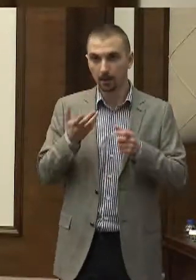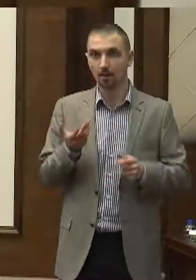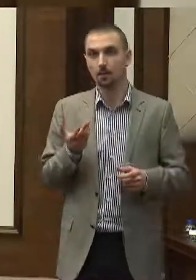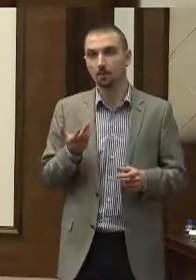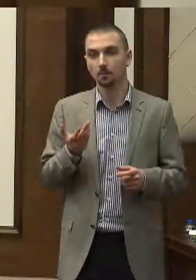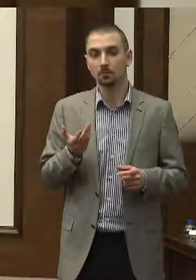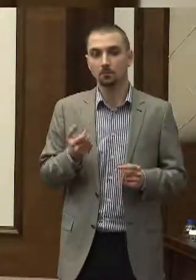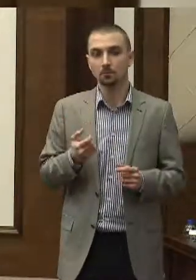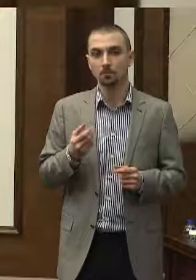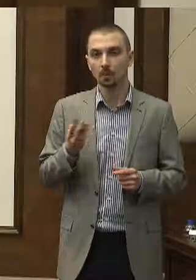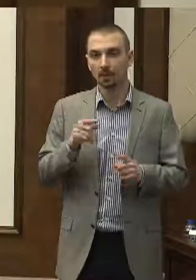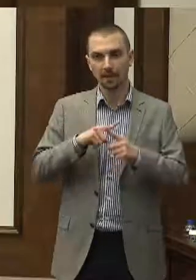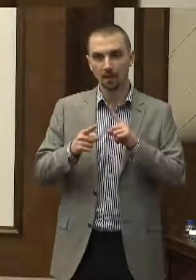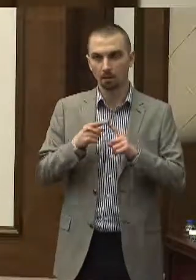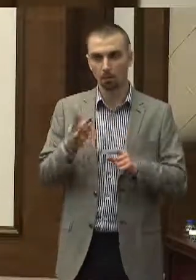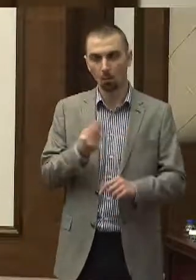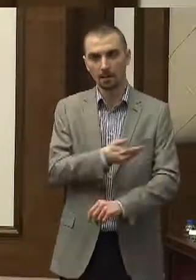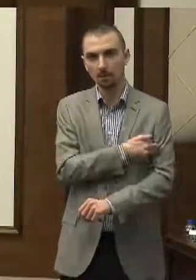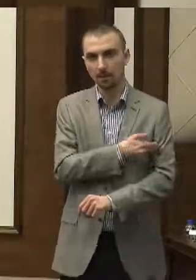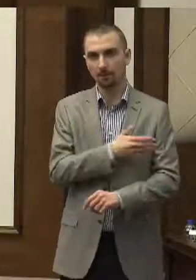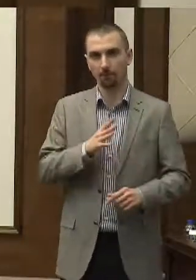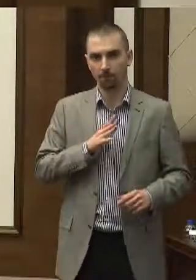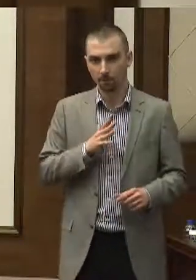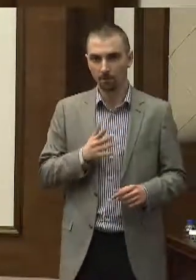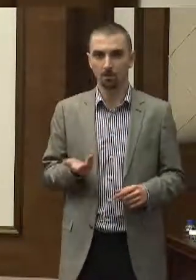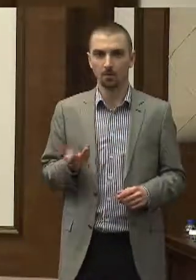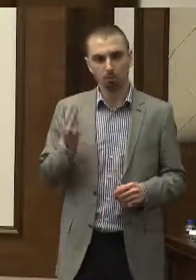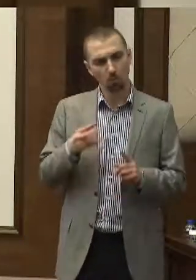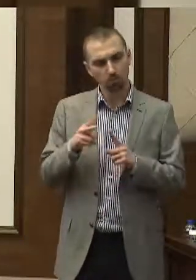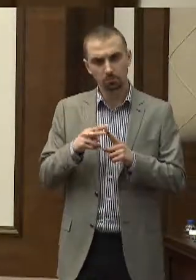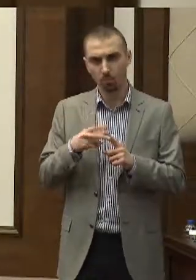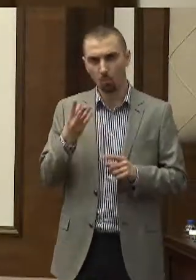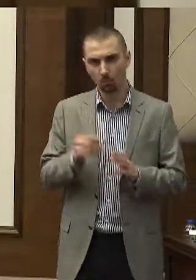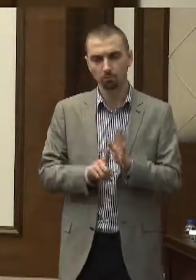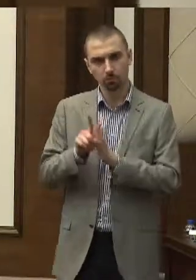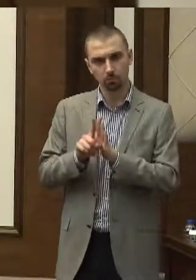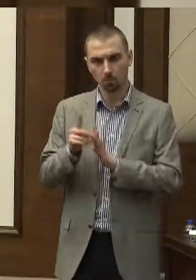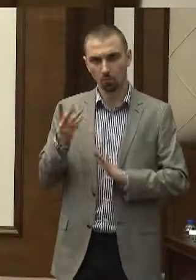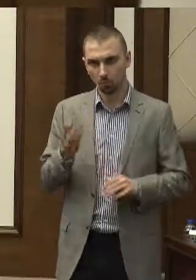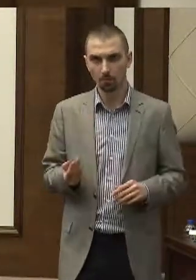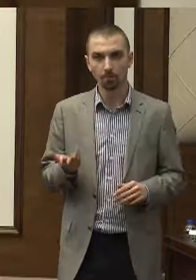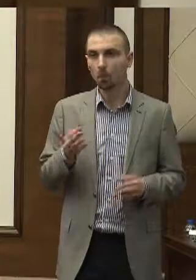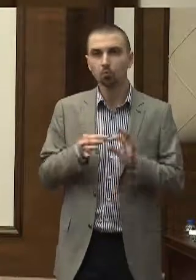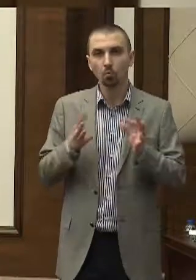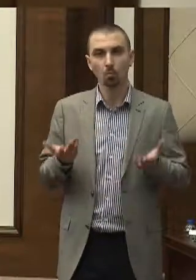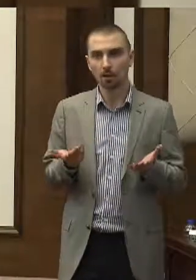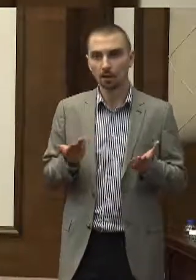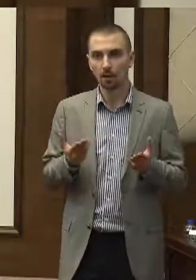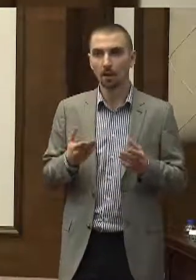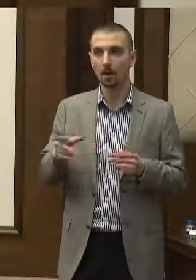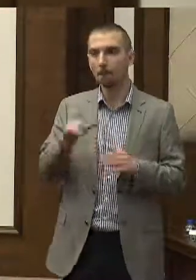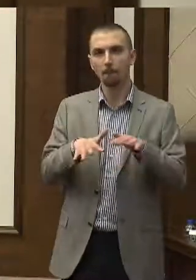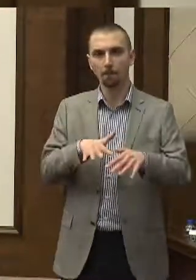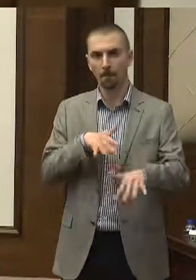özellikleriyle siyasette çok yönlü hizmetin üretimini sağlayabilirler. Çözüm nedir? Siyasal partilerin kadını ya